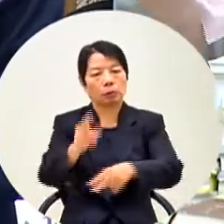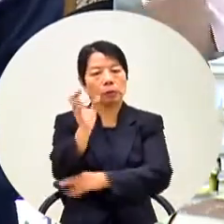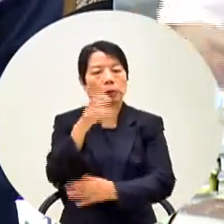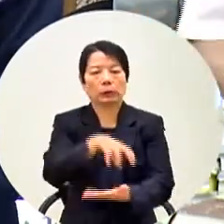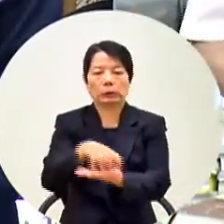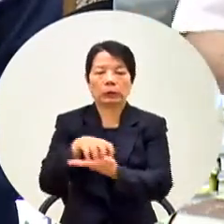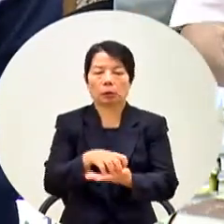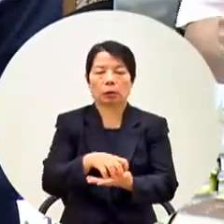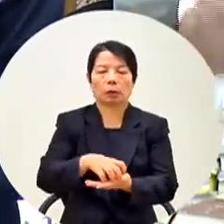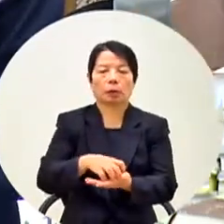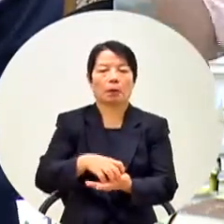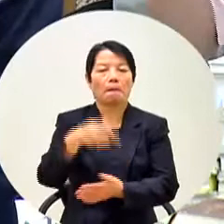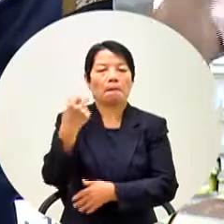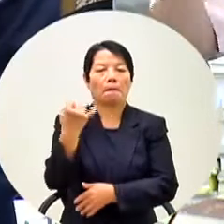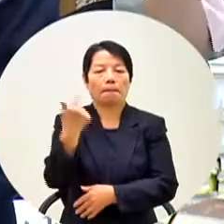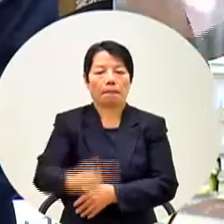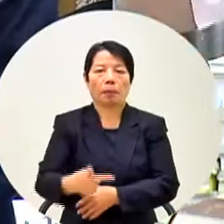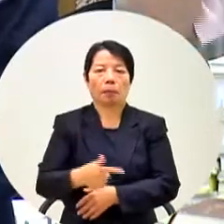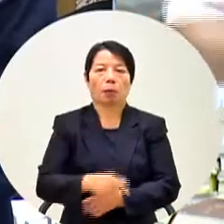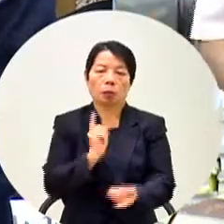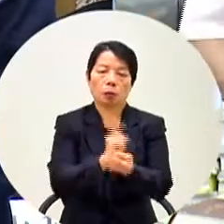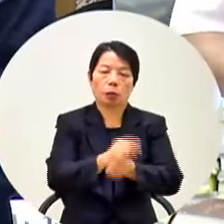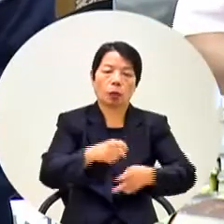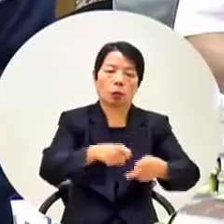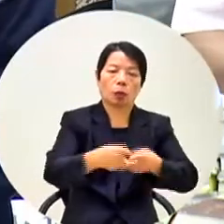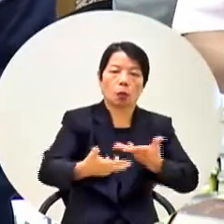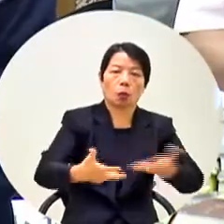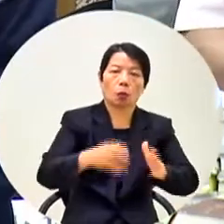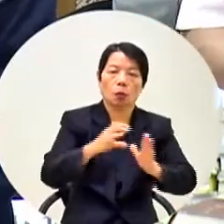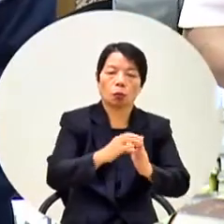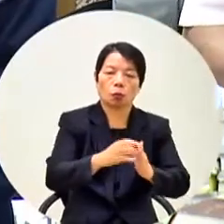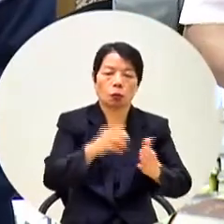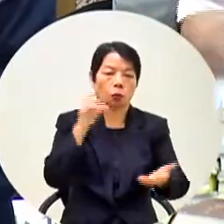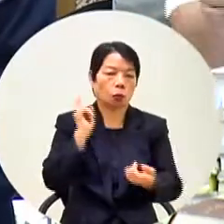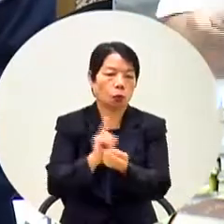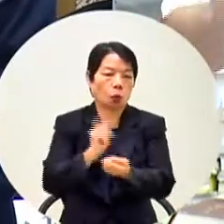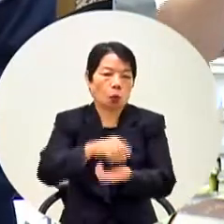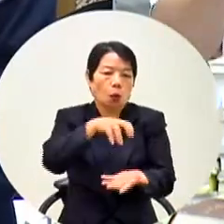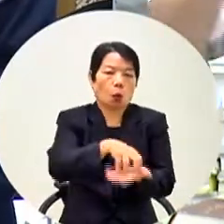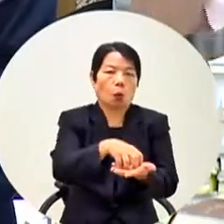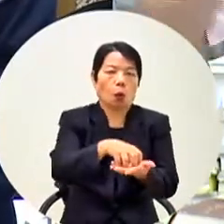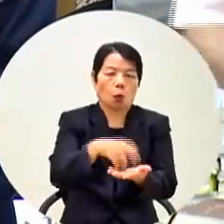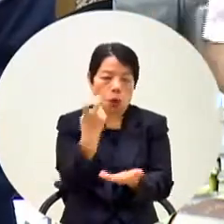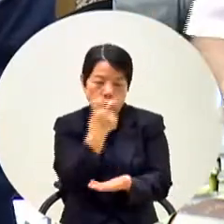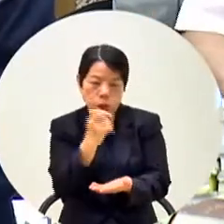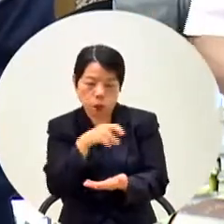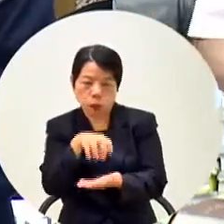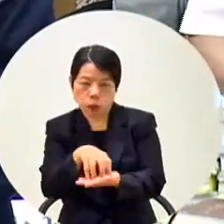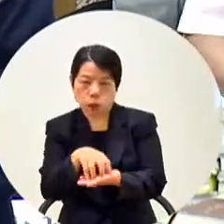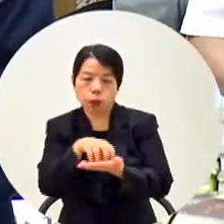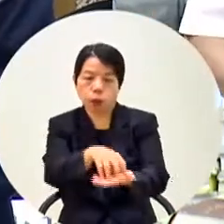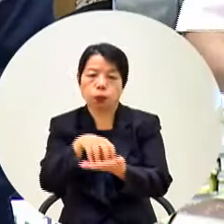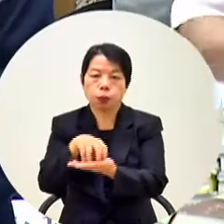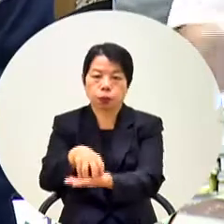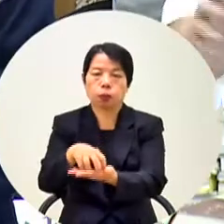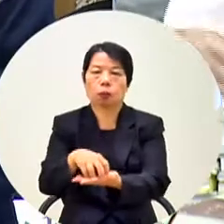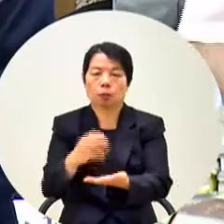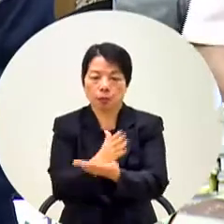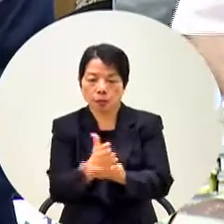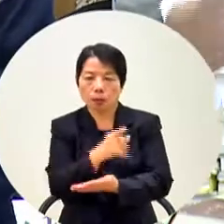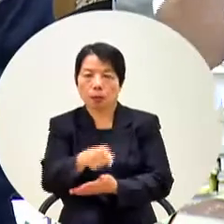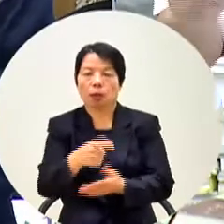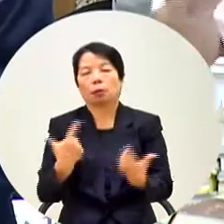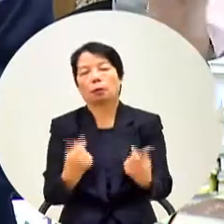去干部局无论伫新召啊发召，环保局伫新召啊发召，拢共